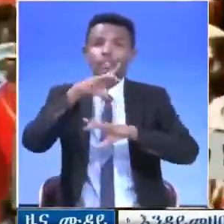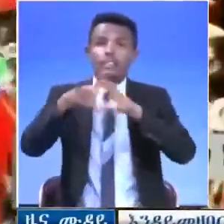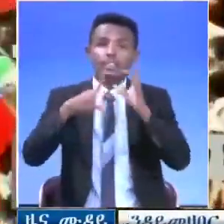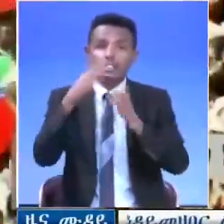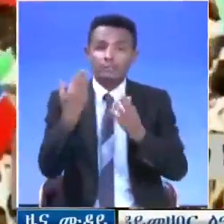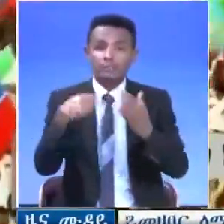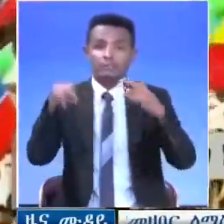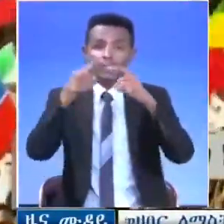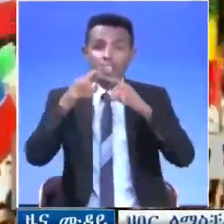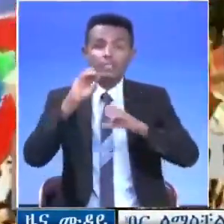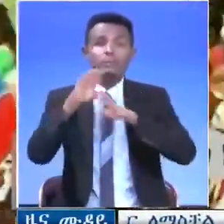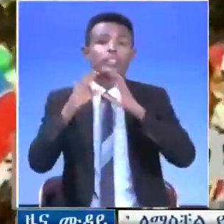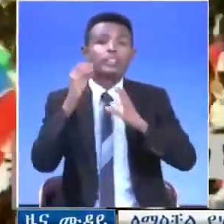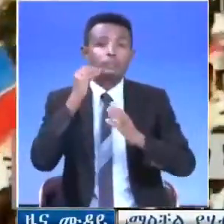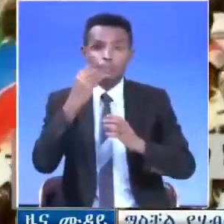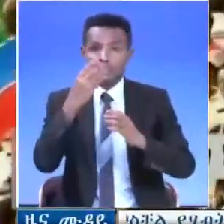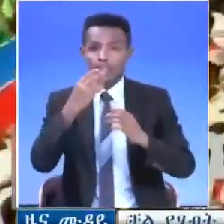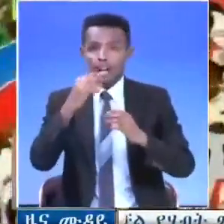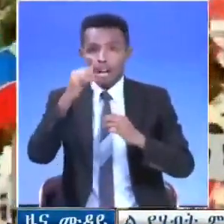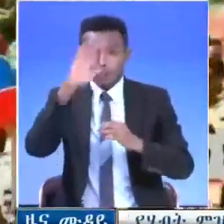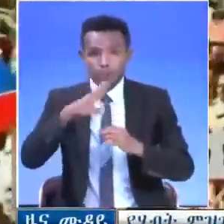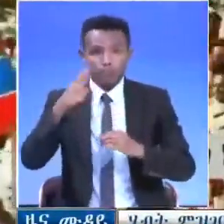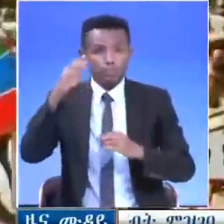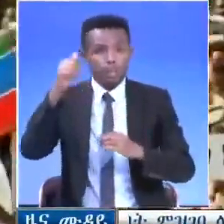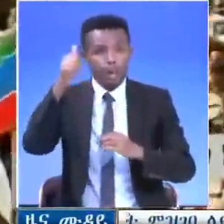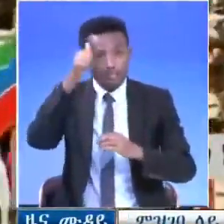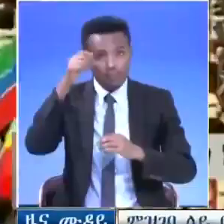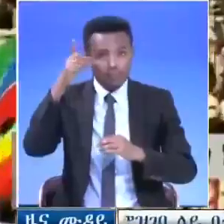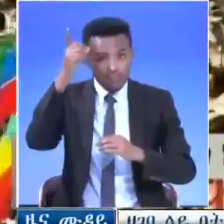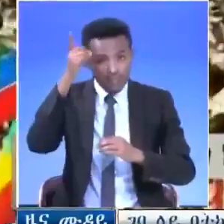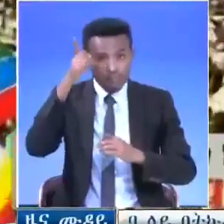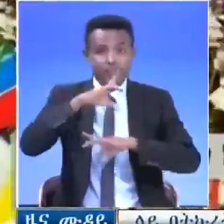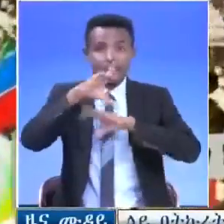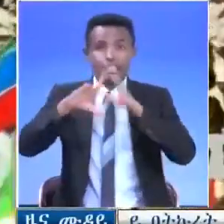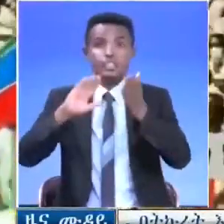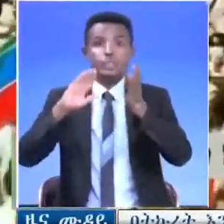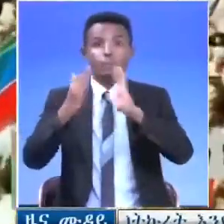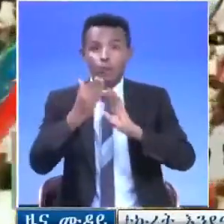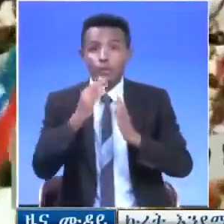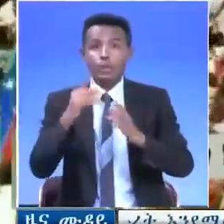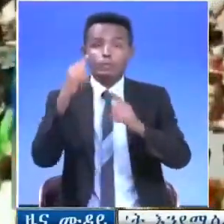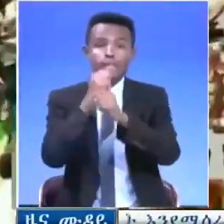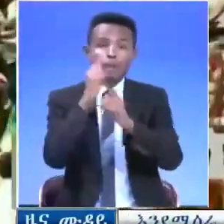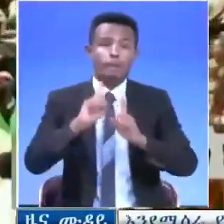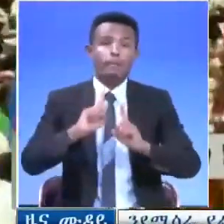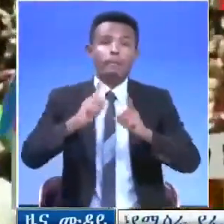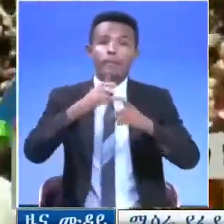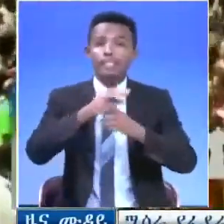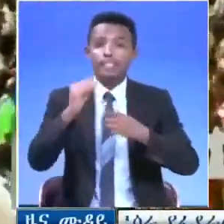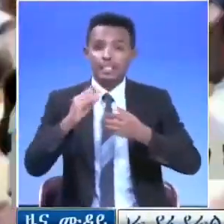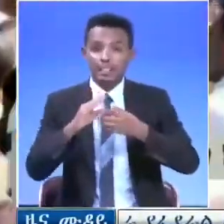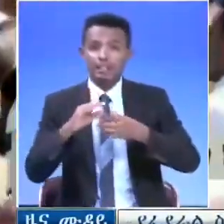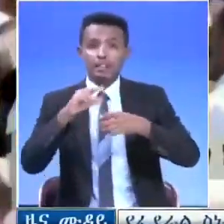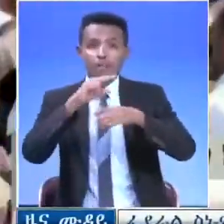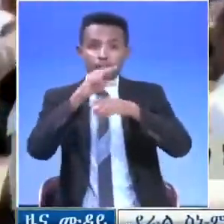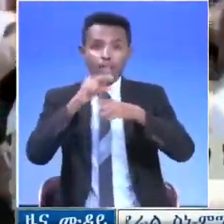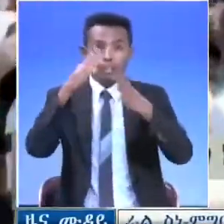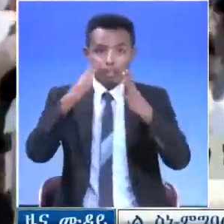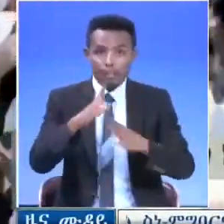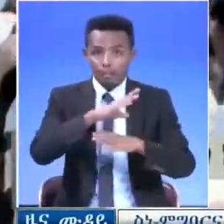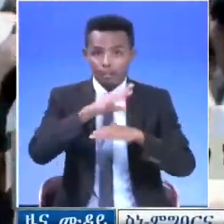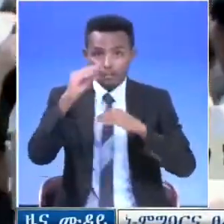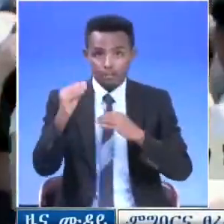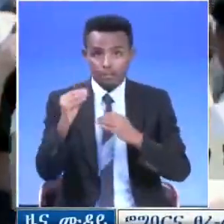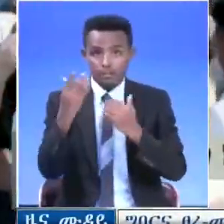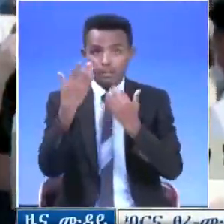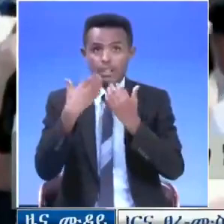ጉባኤ አቶ አደምፋራ የሲዳማ ህዝብ ክልል የመሆን ጥያቄው በህገ መንግስቱ በተግባር በመመለስና ህብረ ብሔራዊና ፌዴራላዊ ስነ ስርዓት ለሀገር